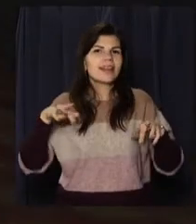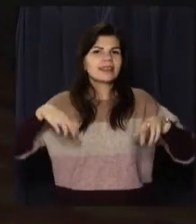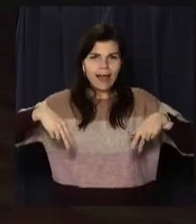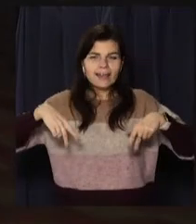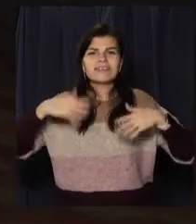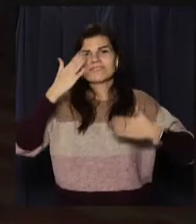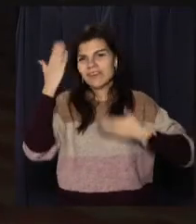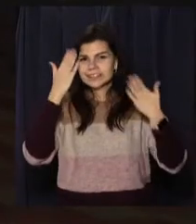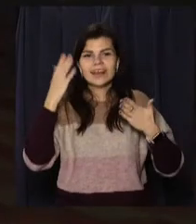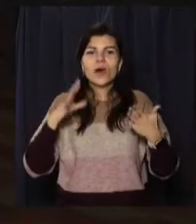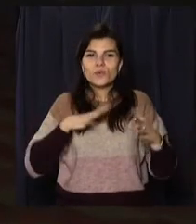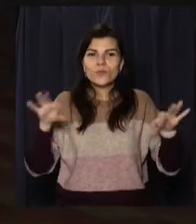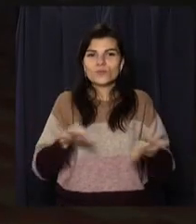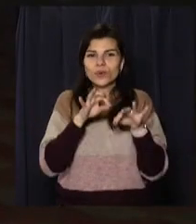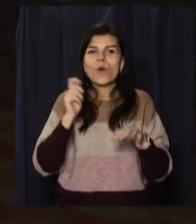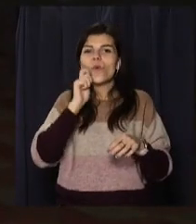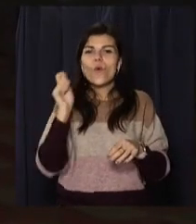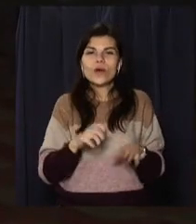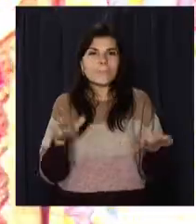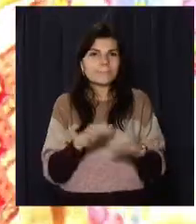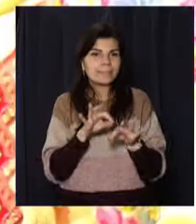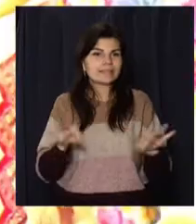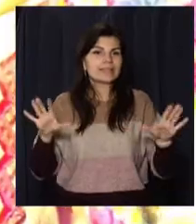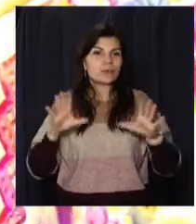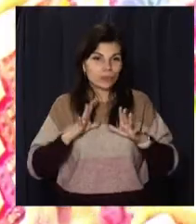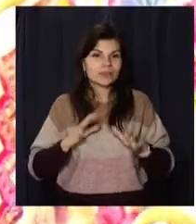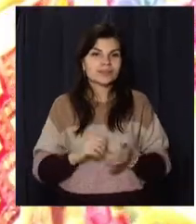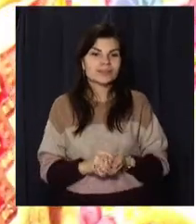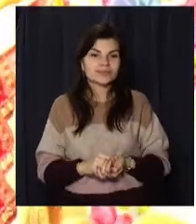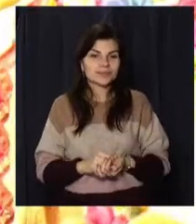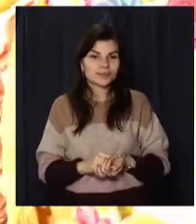веселилися, розважав ансамбль української пісні.